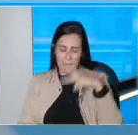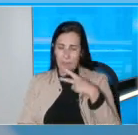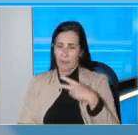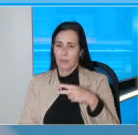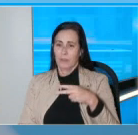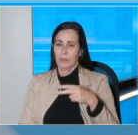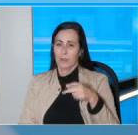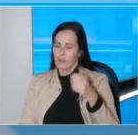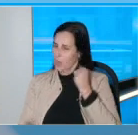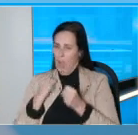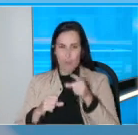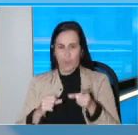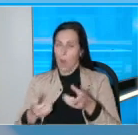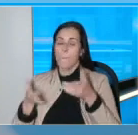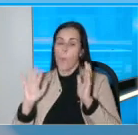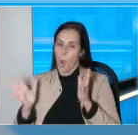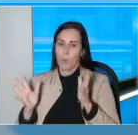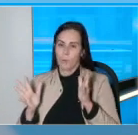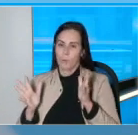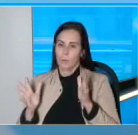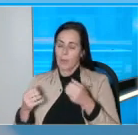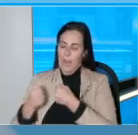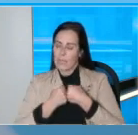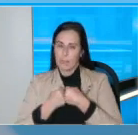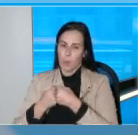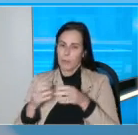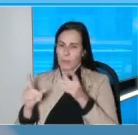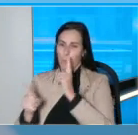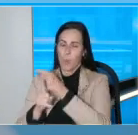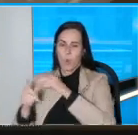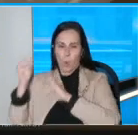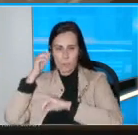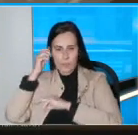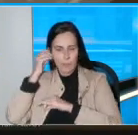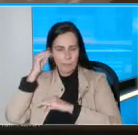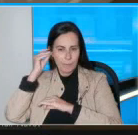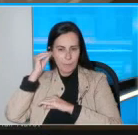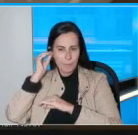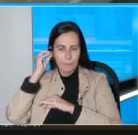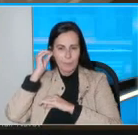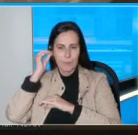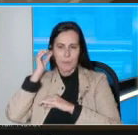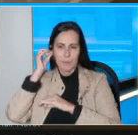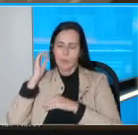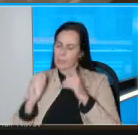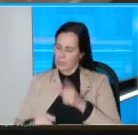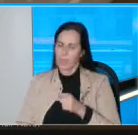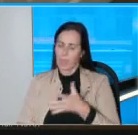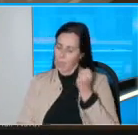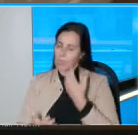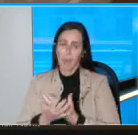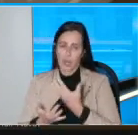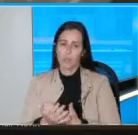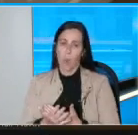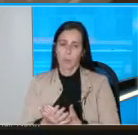שיש לו קושי ברור, אני חושב, מאוד מאוד גדול להתמודד מול רוסיה, להתמודד מול הנשיא פוטין. צריך כמובן לקחת